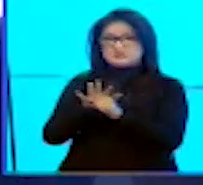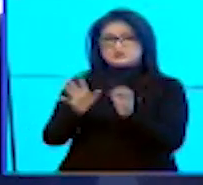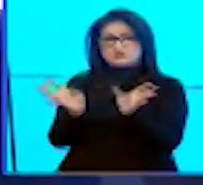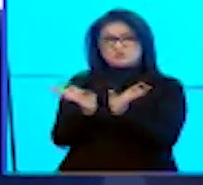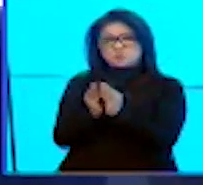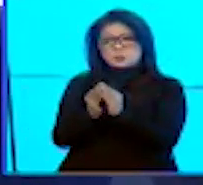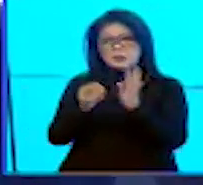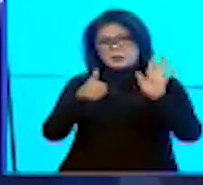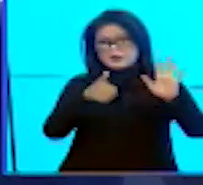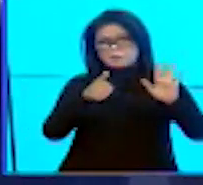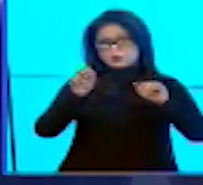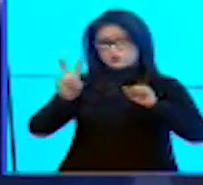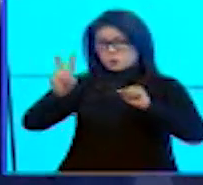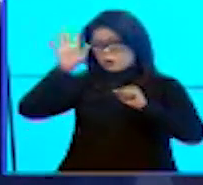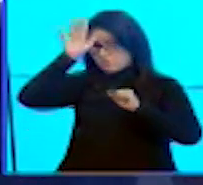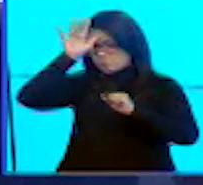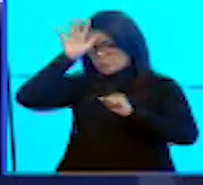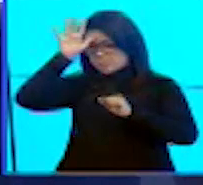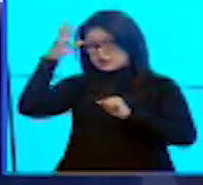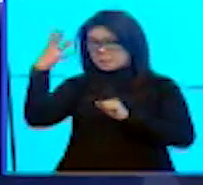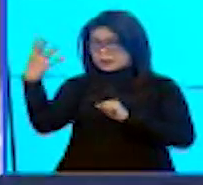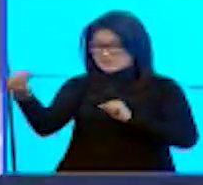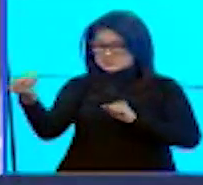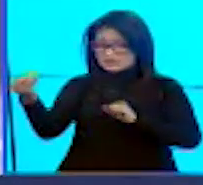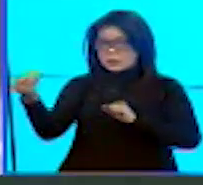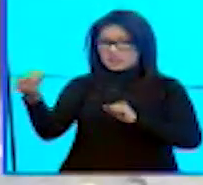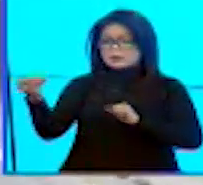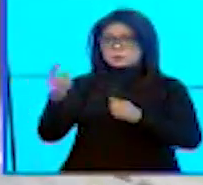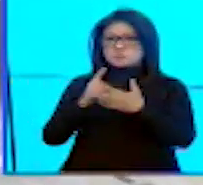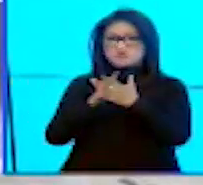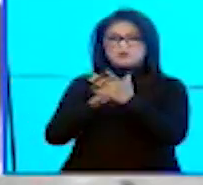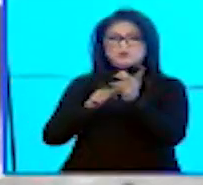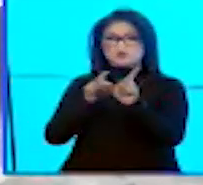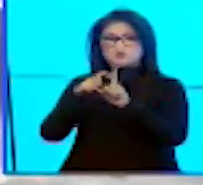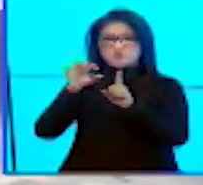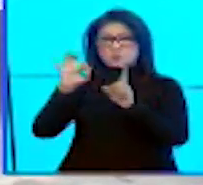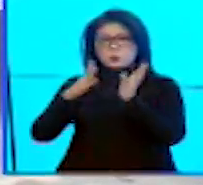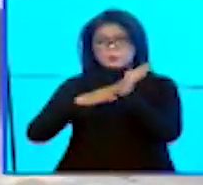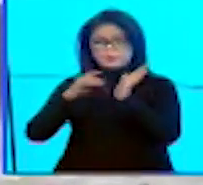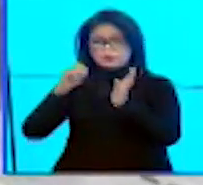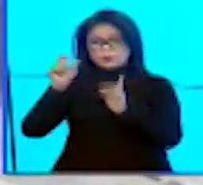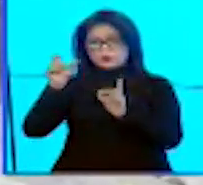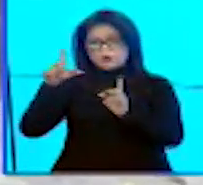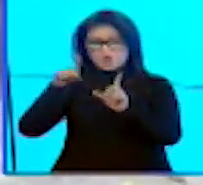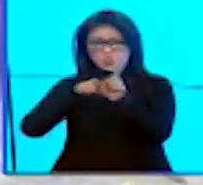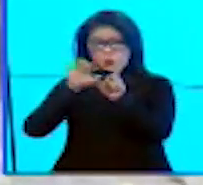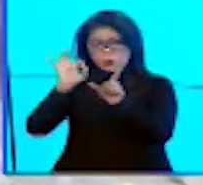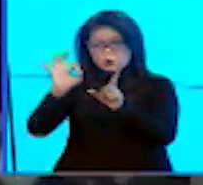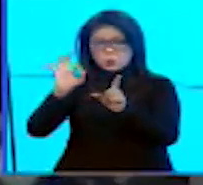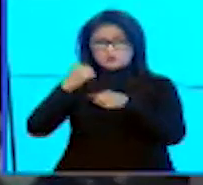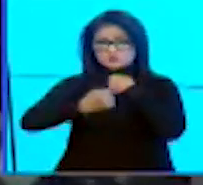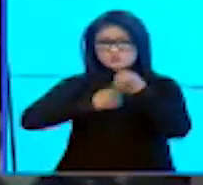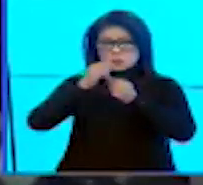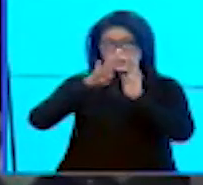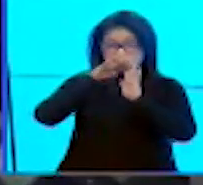di dusun Yudomulyo tersebut. Untuk memutus penyebaran virus corona, Satgas COVID-19 Banyuwangi bersama